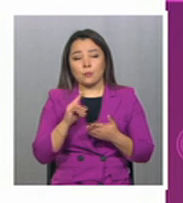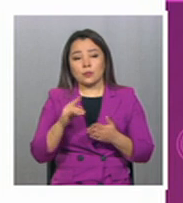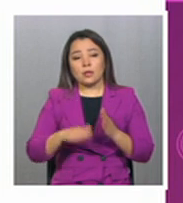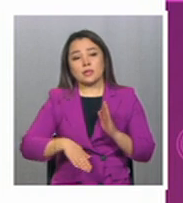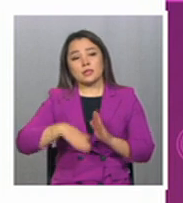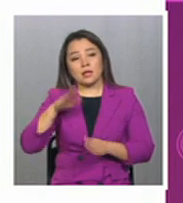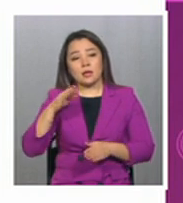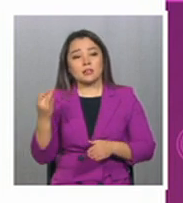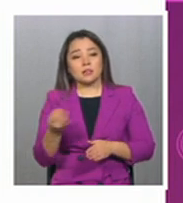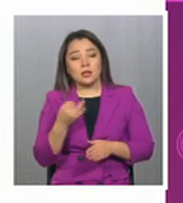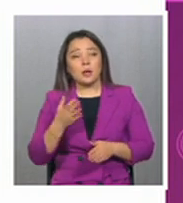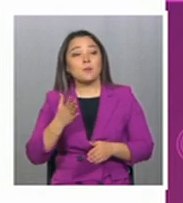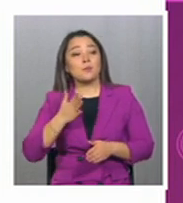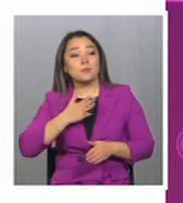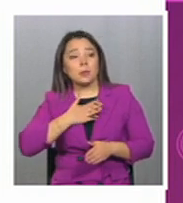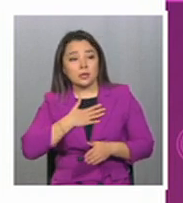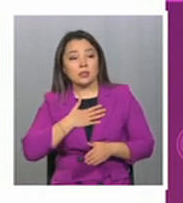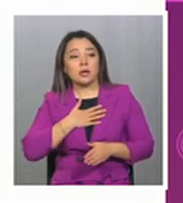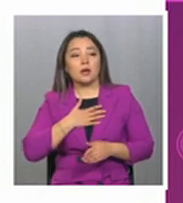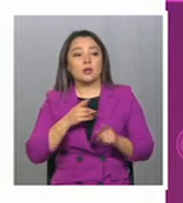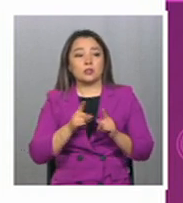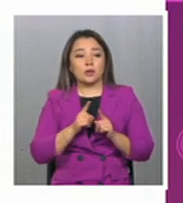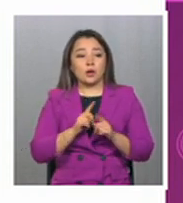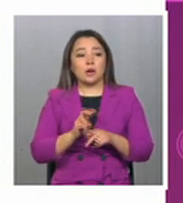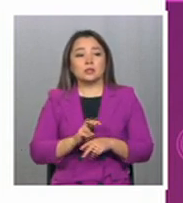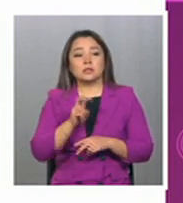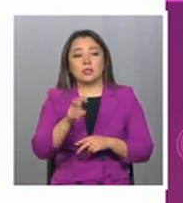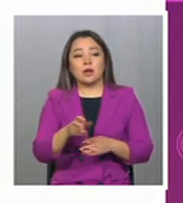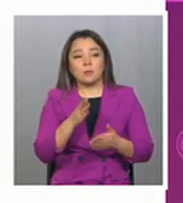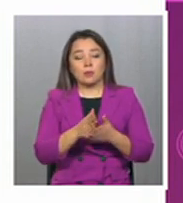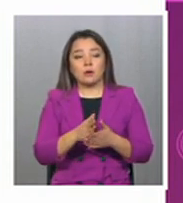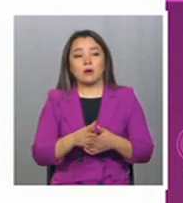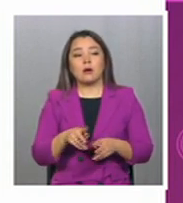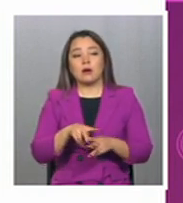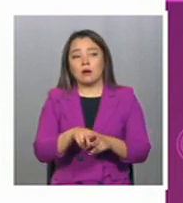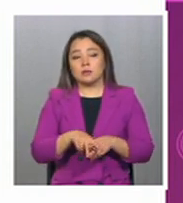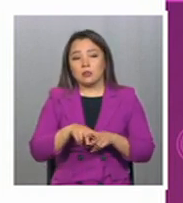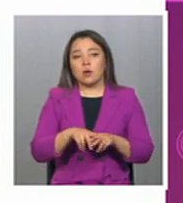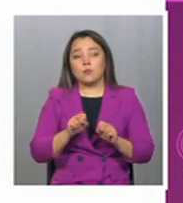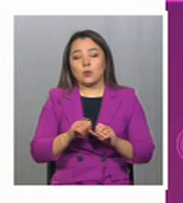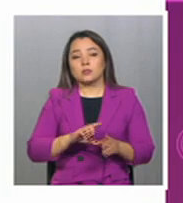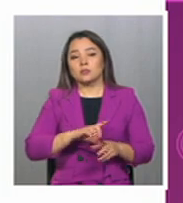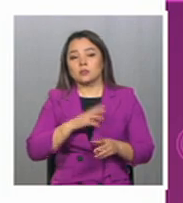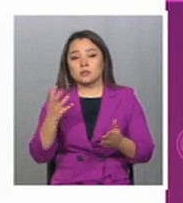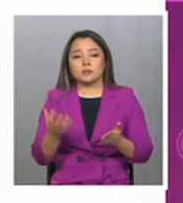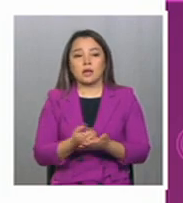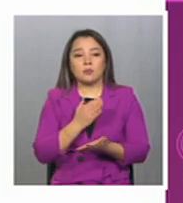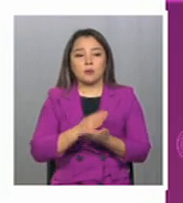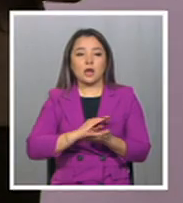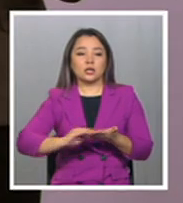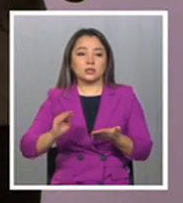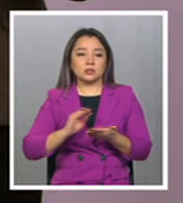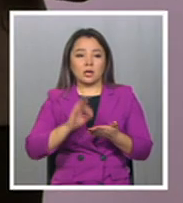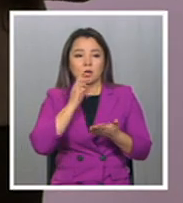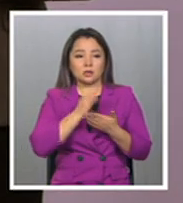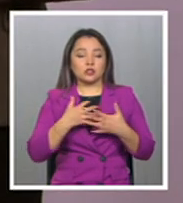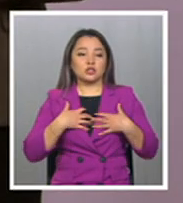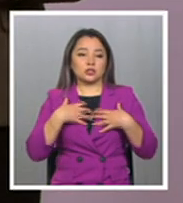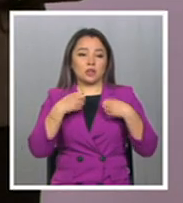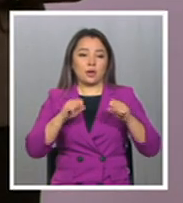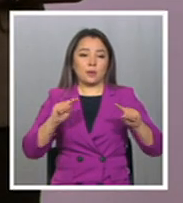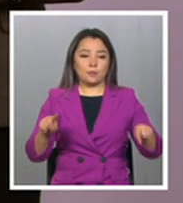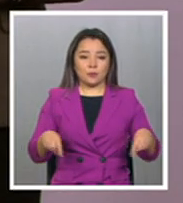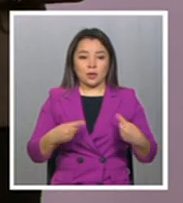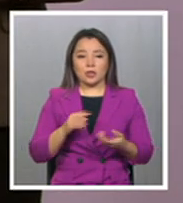туралы «Мен шалшықтан секіріп, аттай аламын» деп аталатын кітап жазды. Ал ендеше